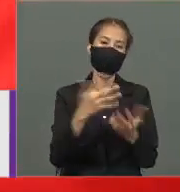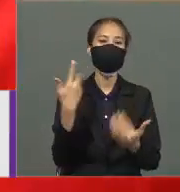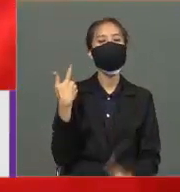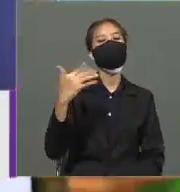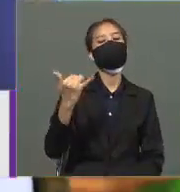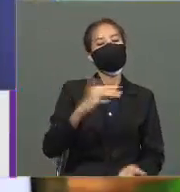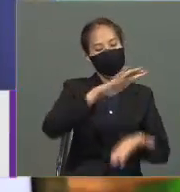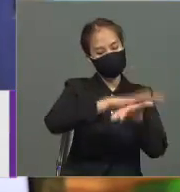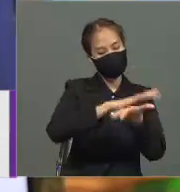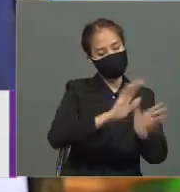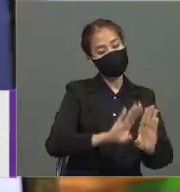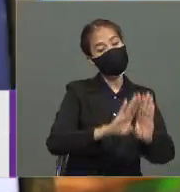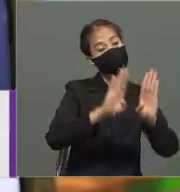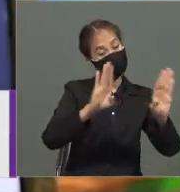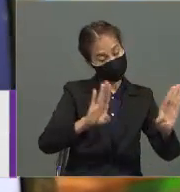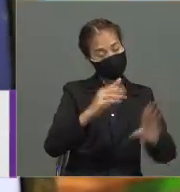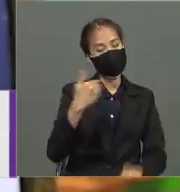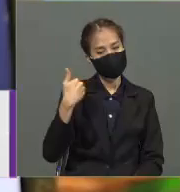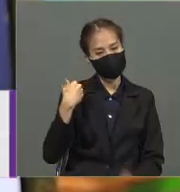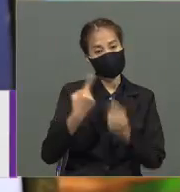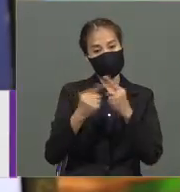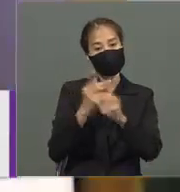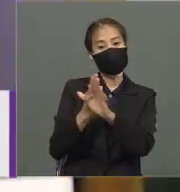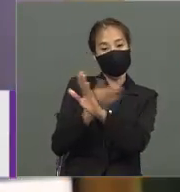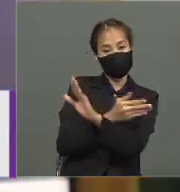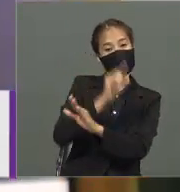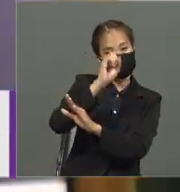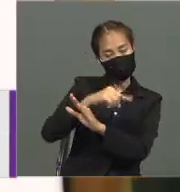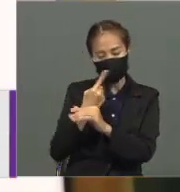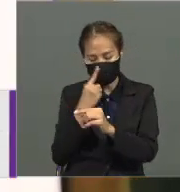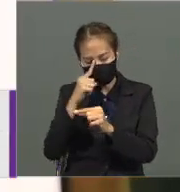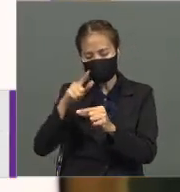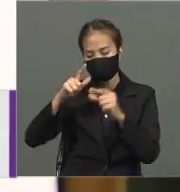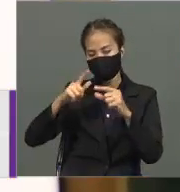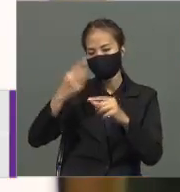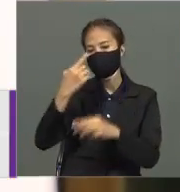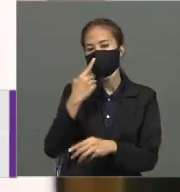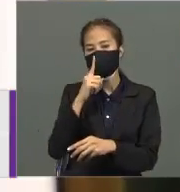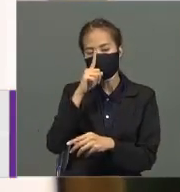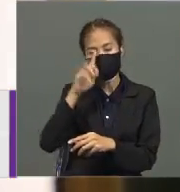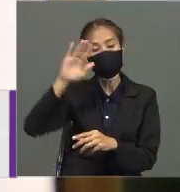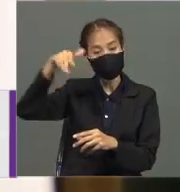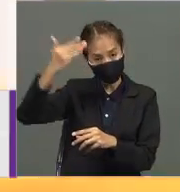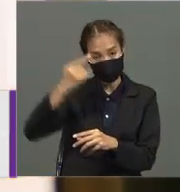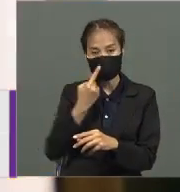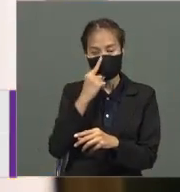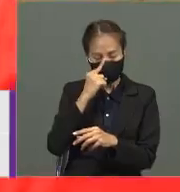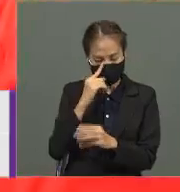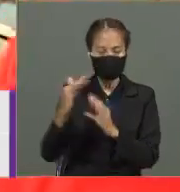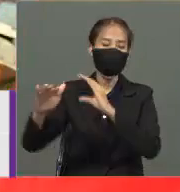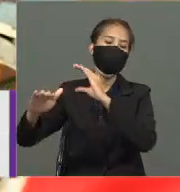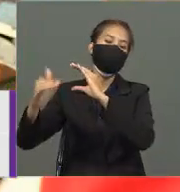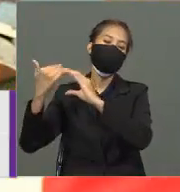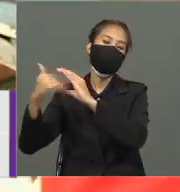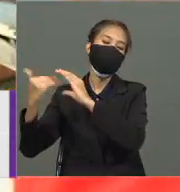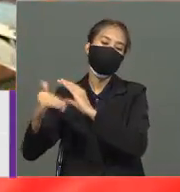พื้นที่อาจจะเปิดเรียนกันก่อนเปิดเรียนก็จะต้องมีการส่งชุดตรวจ akโดยเฉพาะนักเรียนด้วยแล้วก็คุณแต่งด้วยเป็นมาตรการ